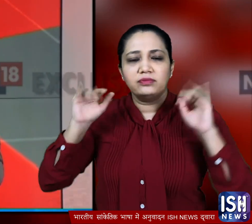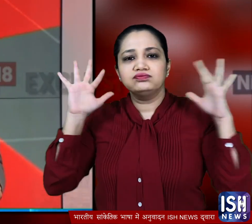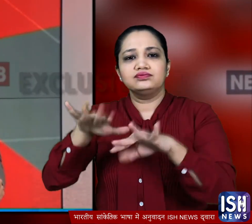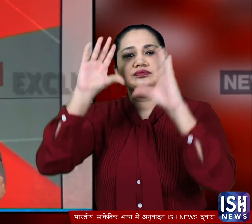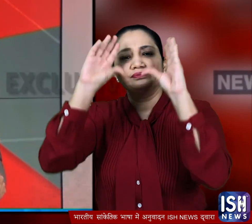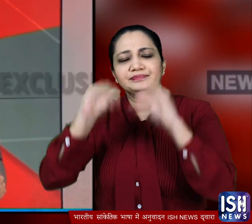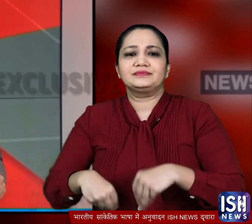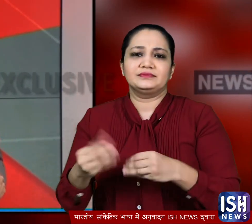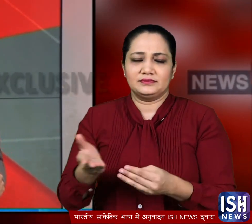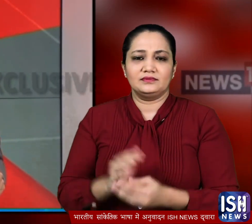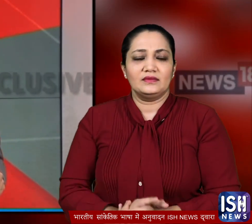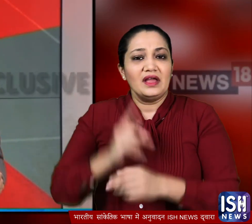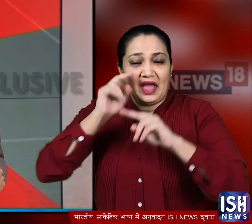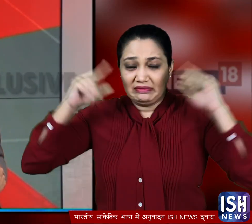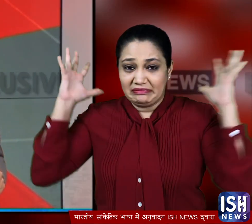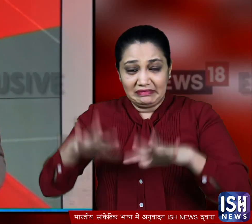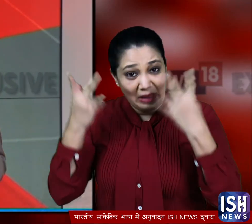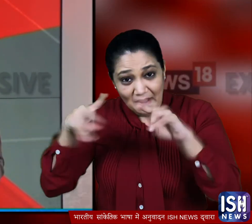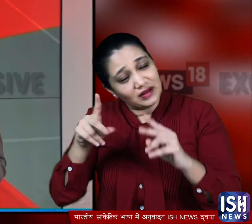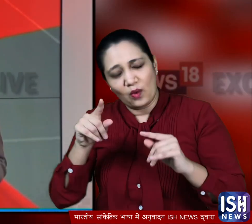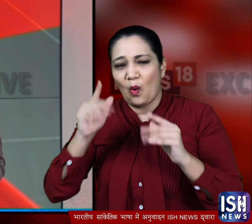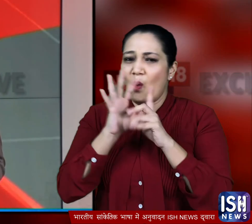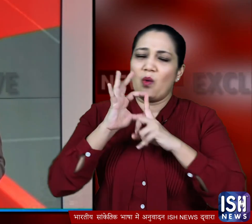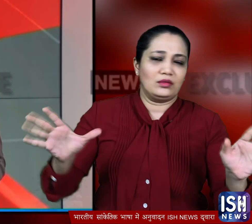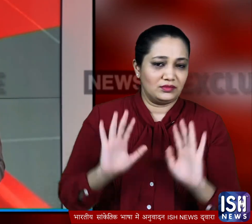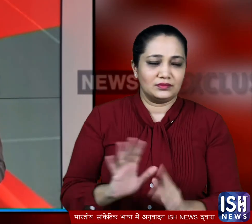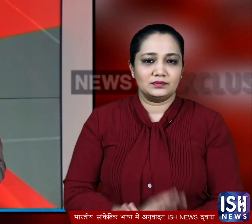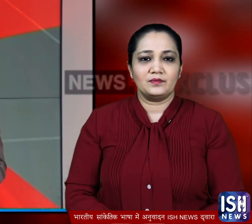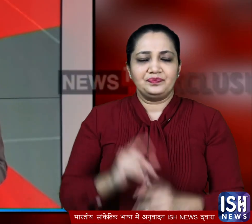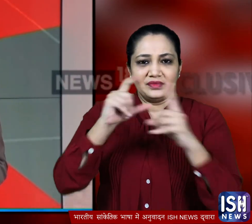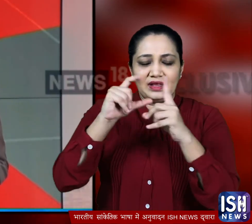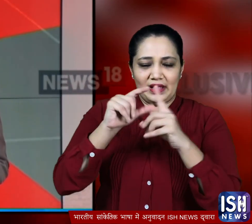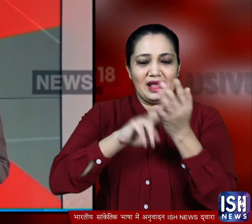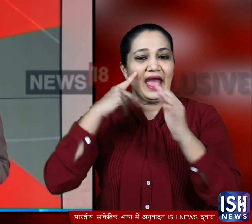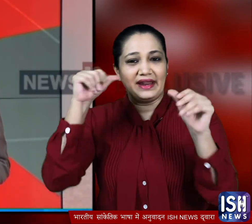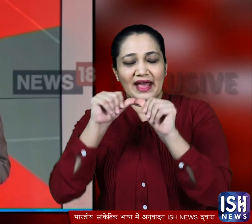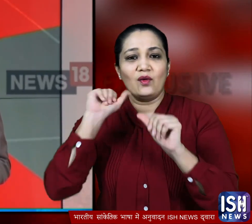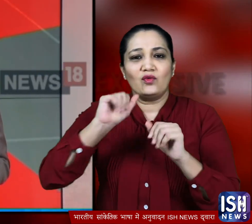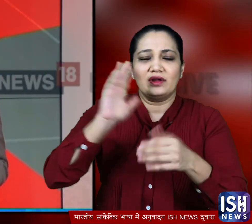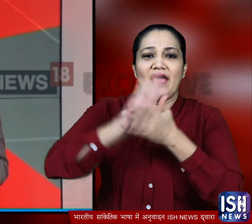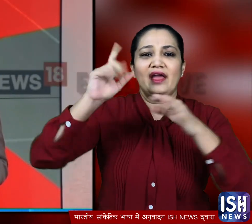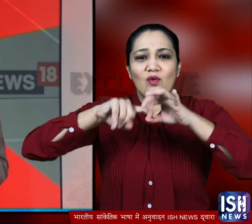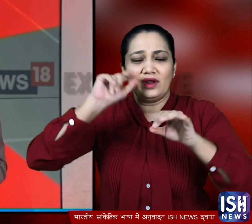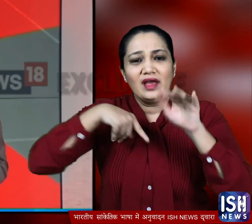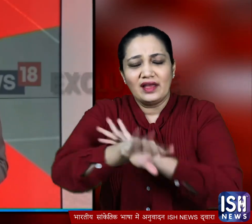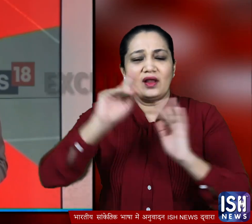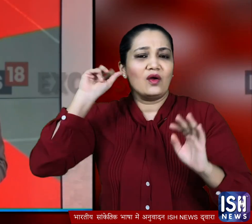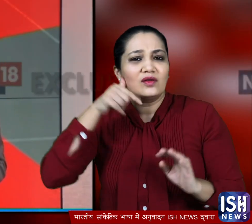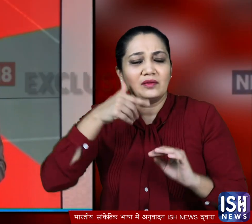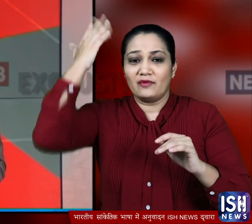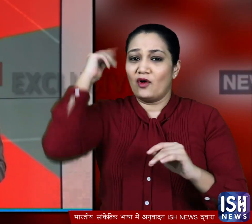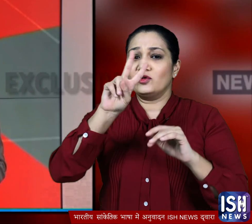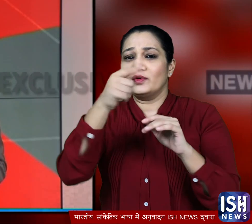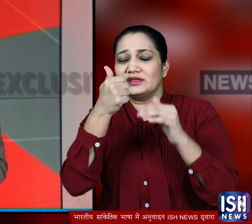की संख्या बहुत ज्यादा नहीं थी, वरना यह हादसा बेहद गंभीर भी हो सकता था। दिल्ली में एनआईए के हेडक्वार्टर में बने कंट्रोल रूम में मुंबई में